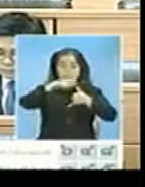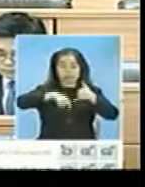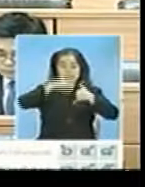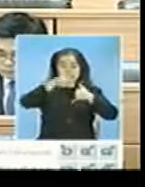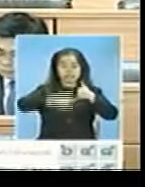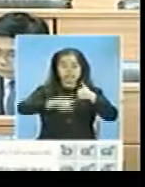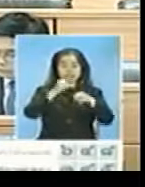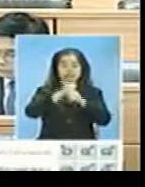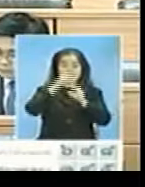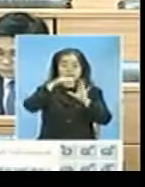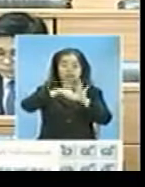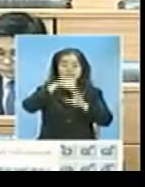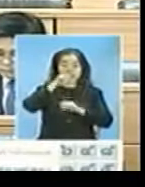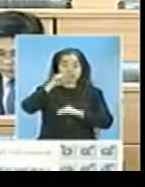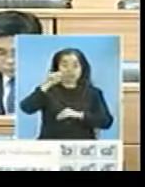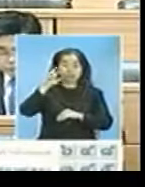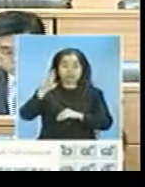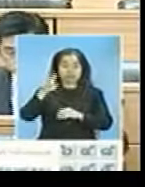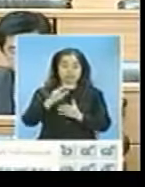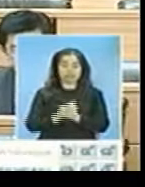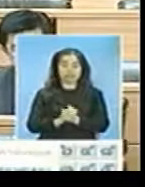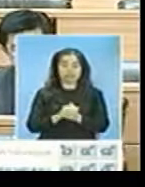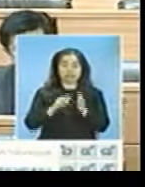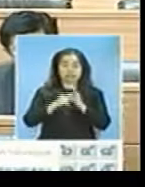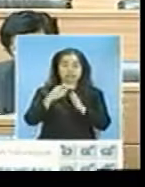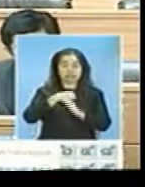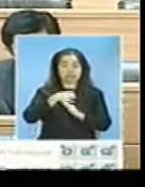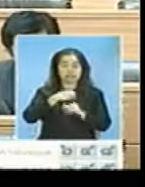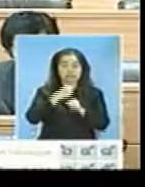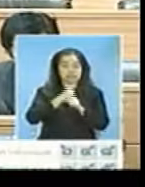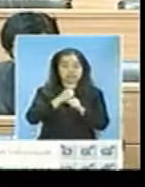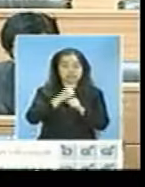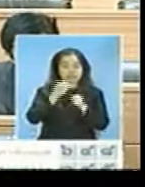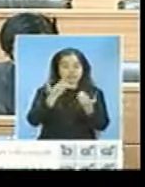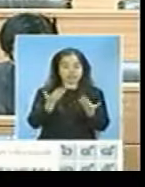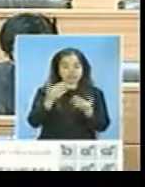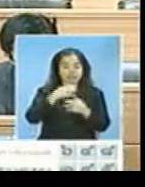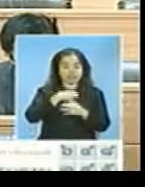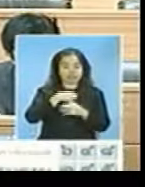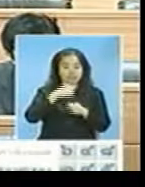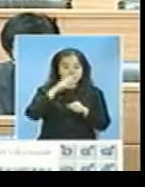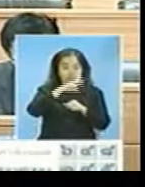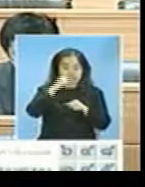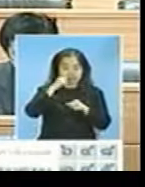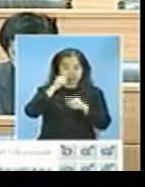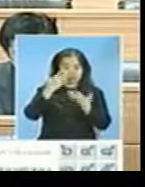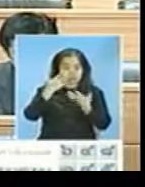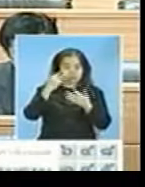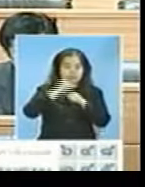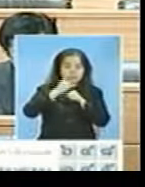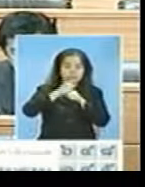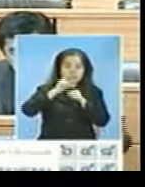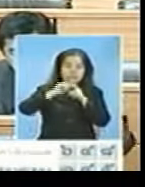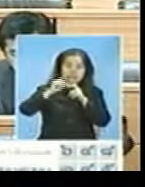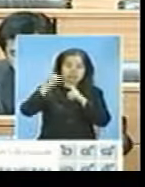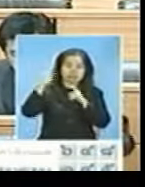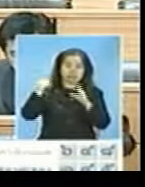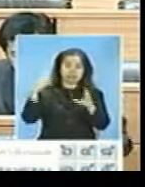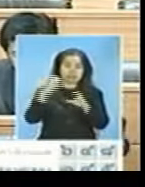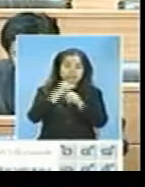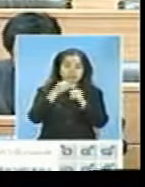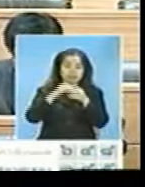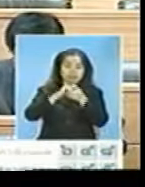ร.สสร.ที่เราต้องการคือต้องการให้เปิดช่องว่างให้ได้คนดีมากที่สุดเข้ามามีส่วนร่วมใน